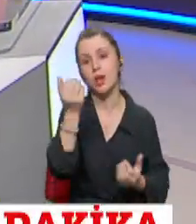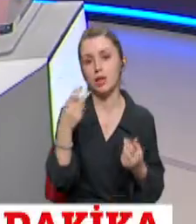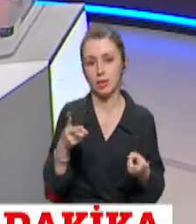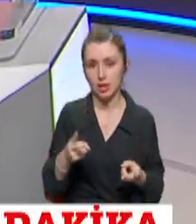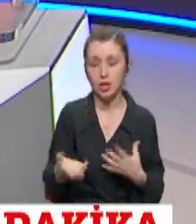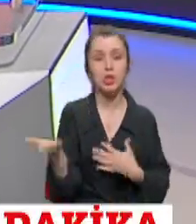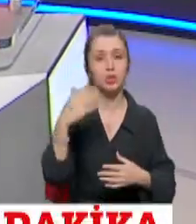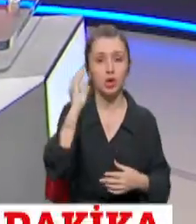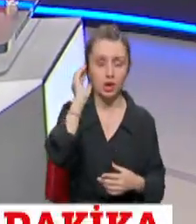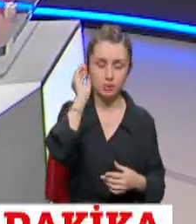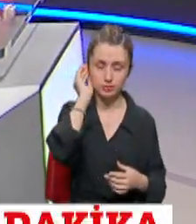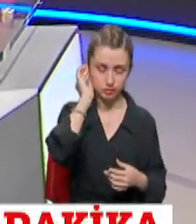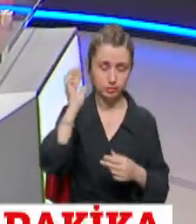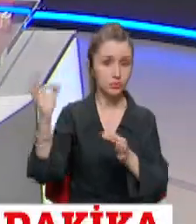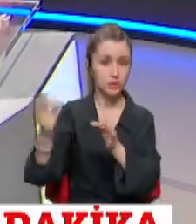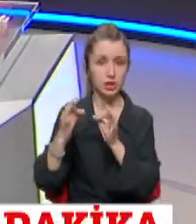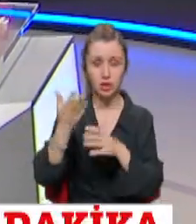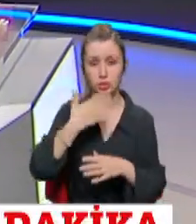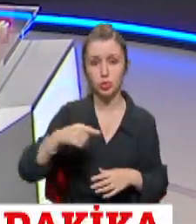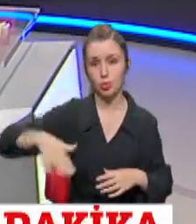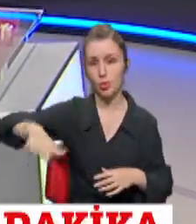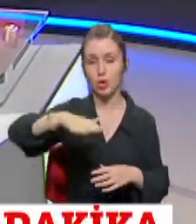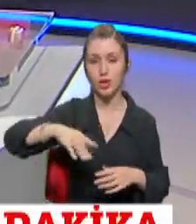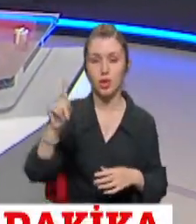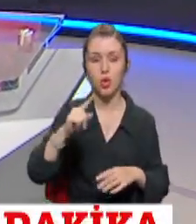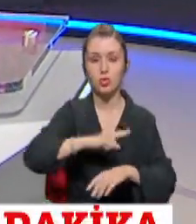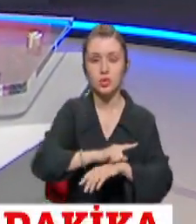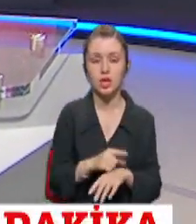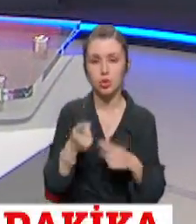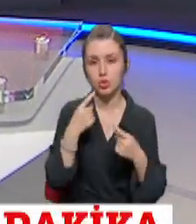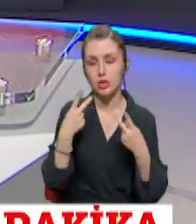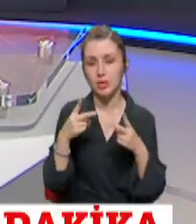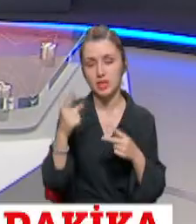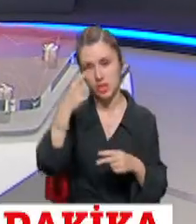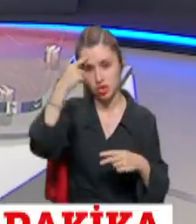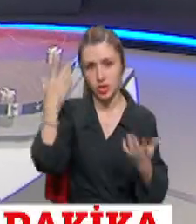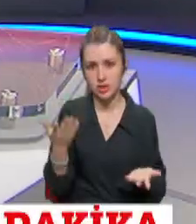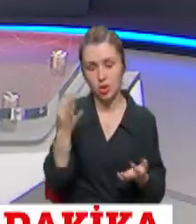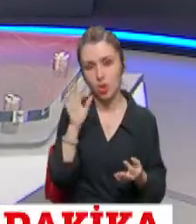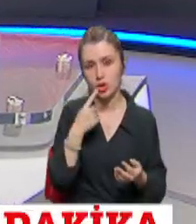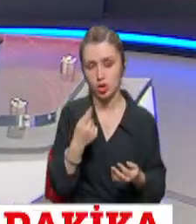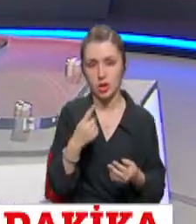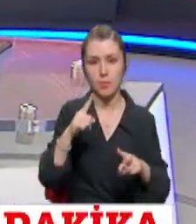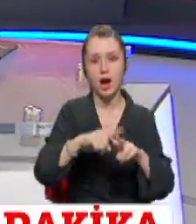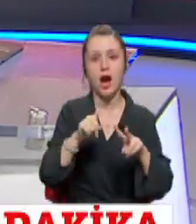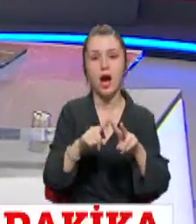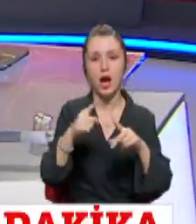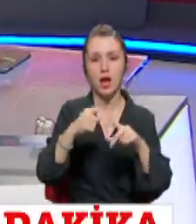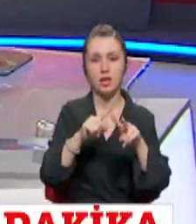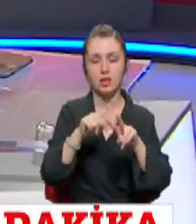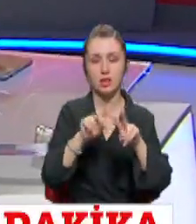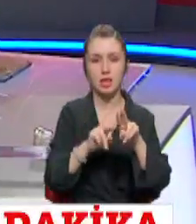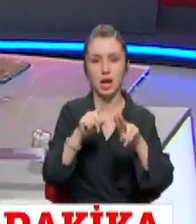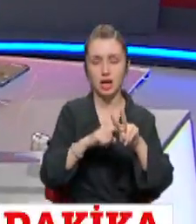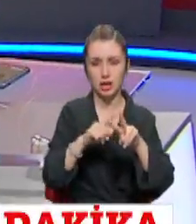alabildik. Ondan sonra iletişim yoktu bölgeden kesinlikle. 10 saniye konuşabilirseniz şanslıydınız. Antakya'yla. Evet, Antakya'yla.